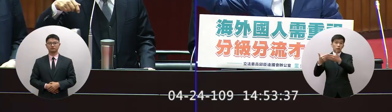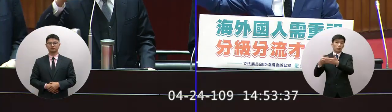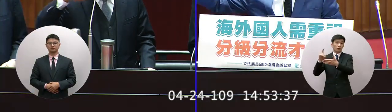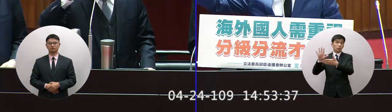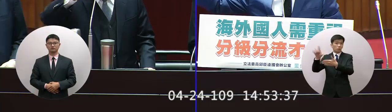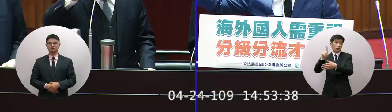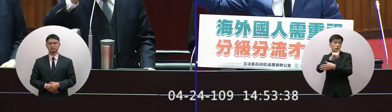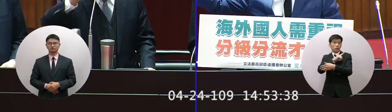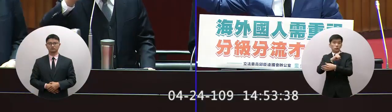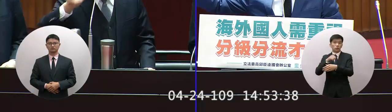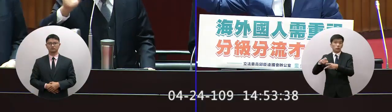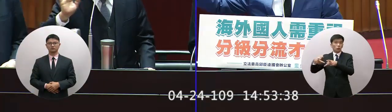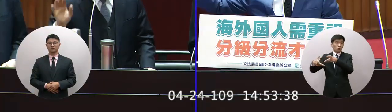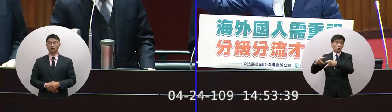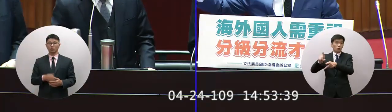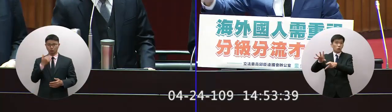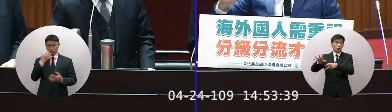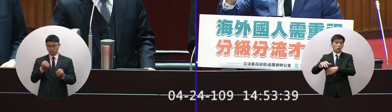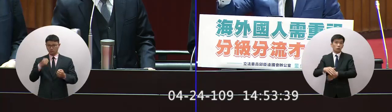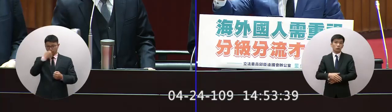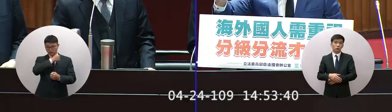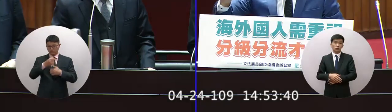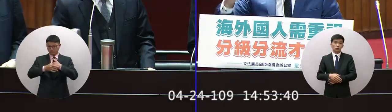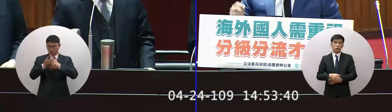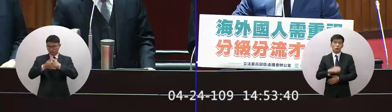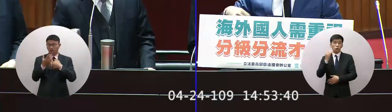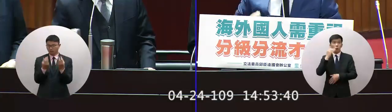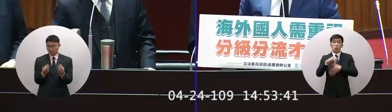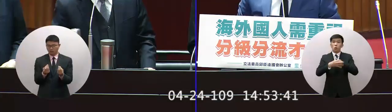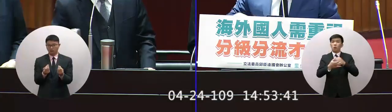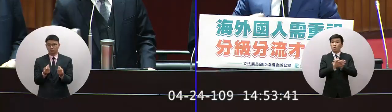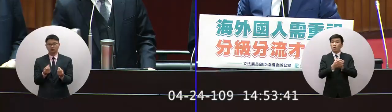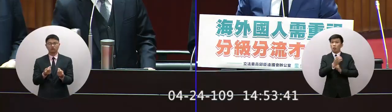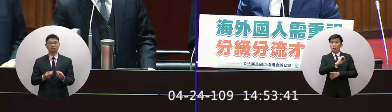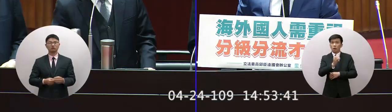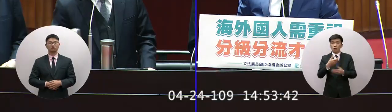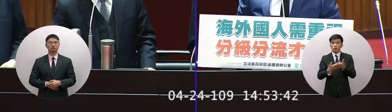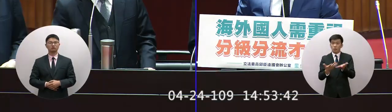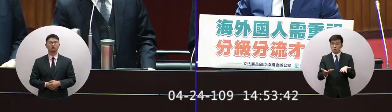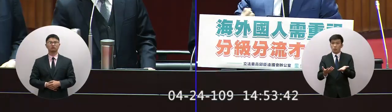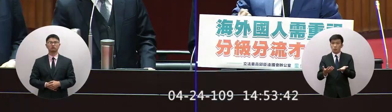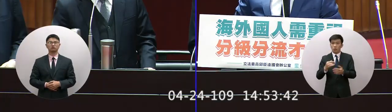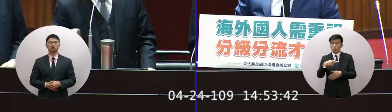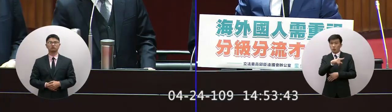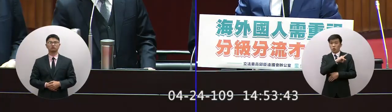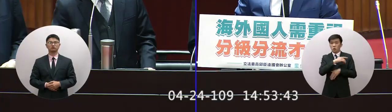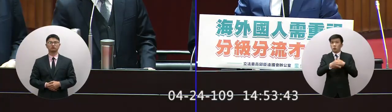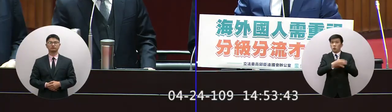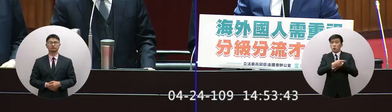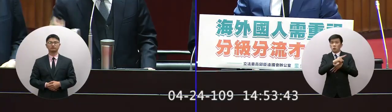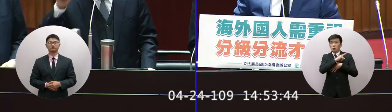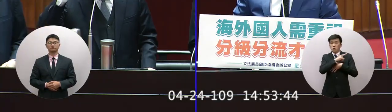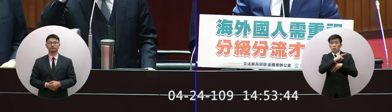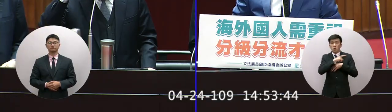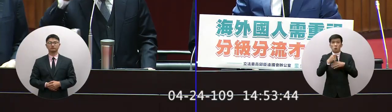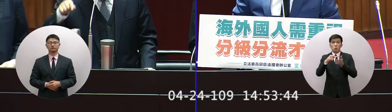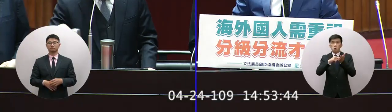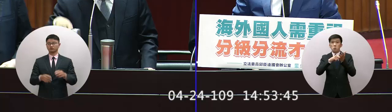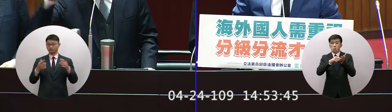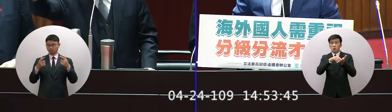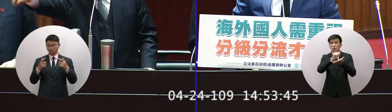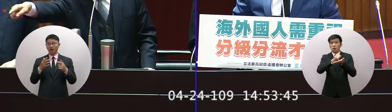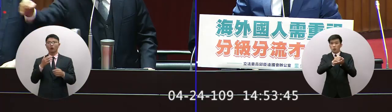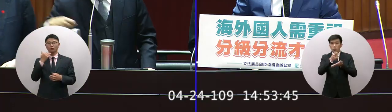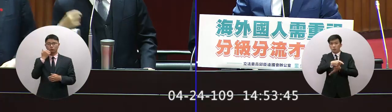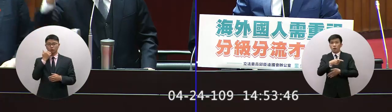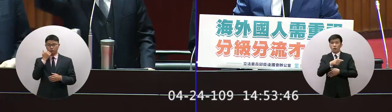生产的， 那家拢无亲戚呢哦。 有诶无亲戚啊，有亲戚伊家己国内伊嘛爱用啊，你用到伊个额度啊。 用亲